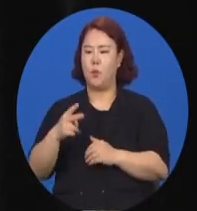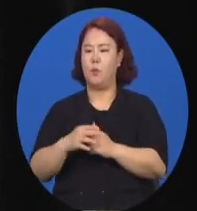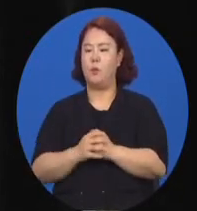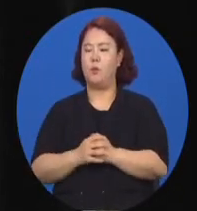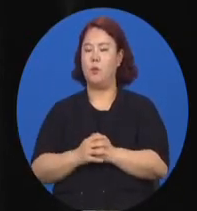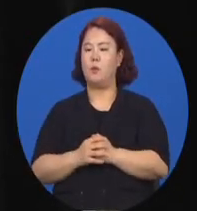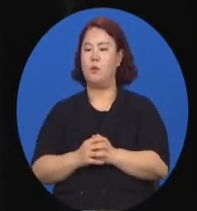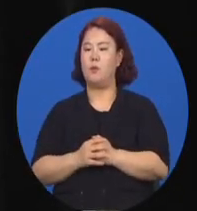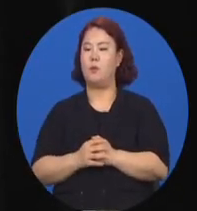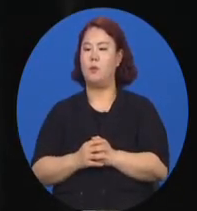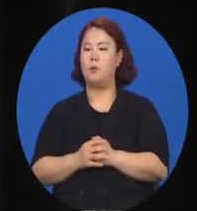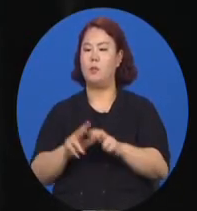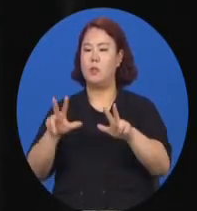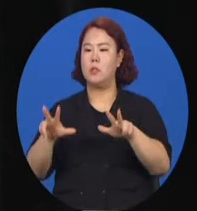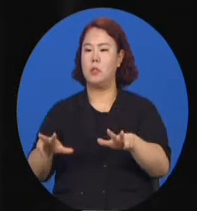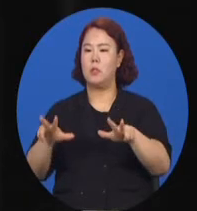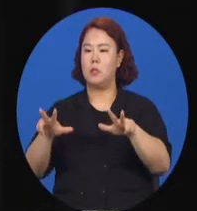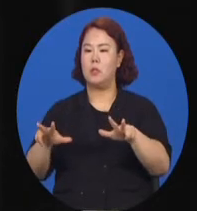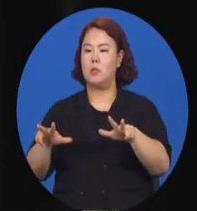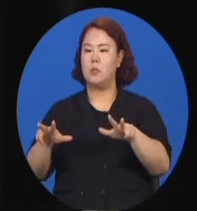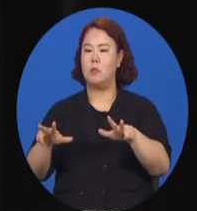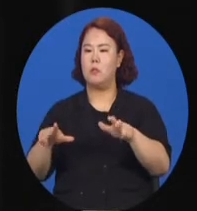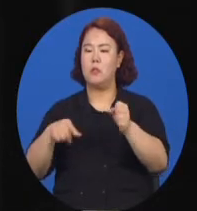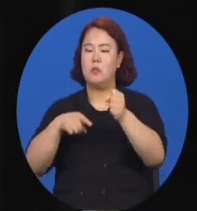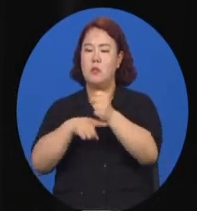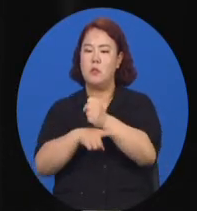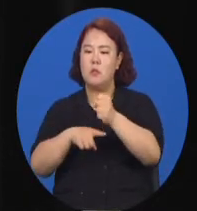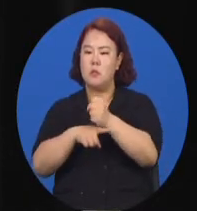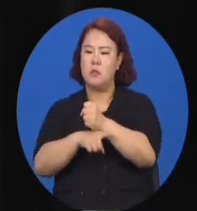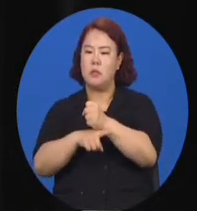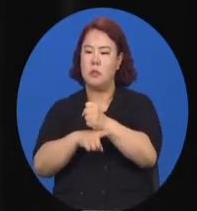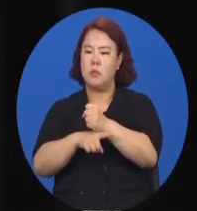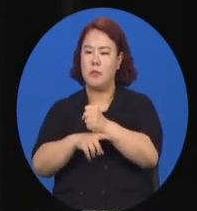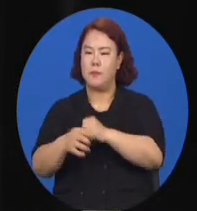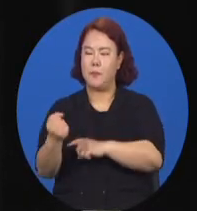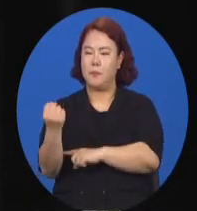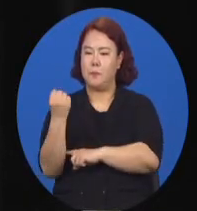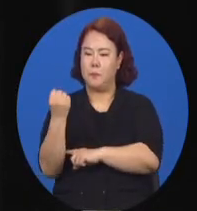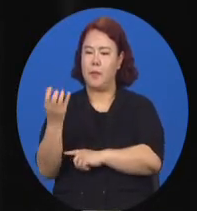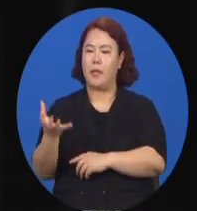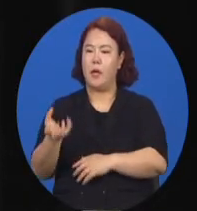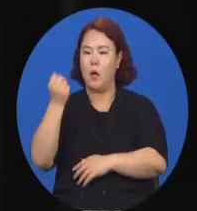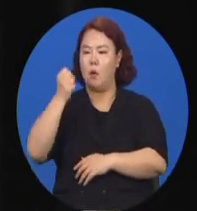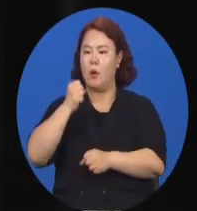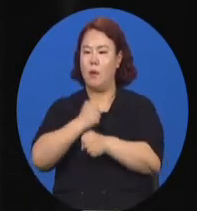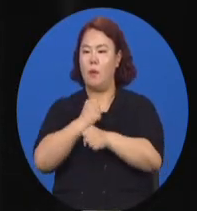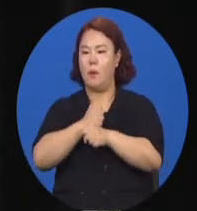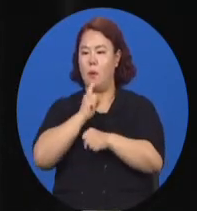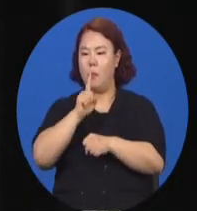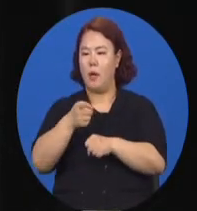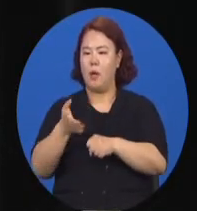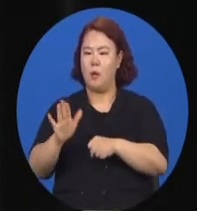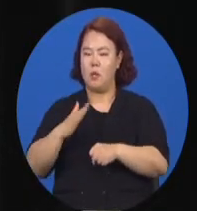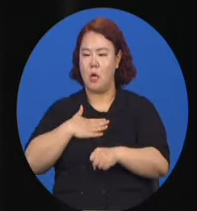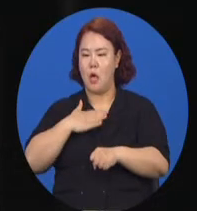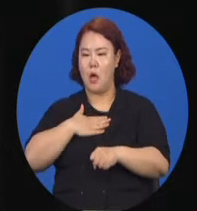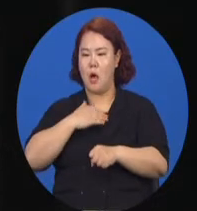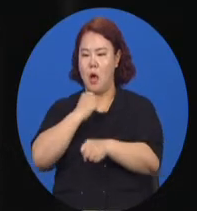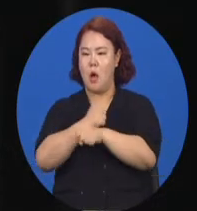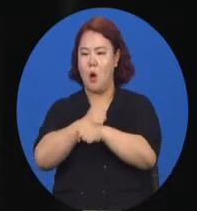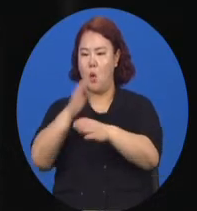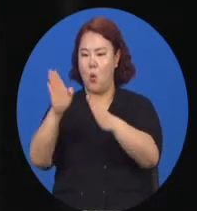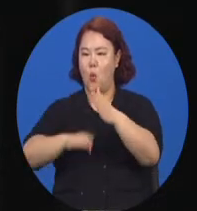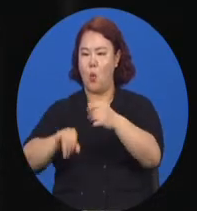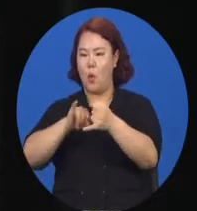또 지금 의지를 가지고 자꾸 한다고 말씀하시고 또 제가 하는 공약은